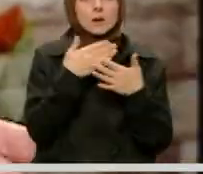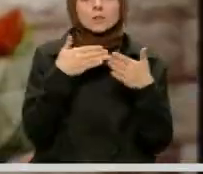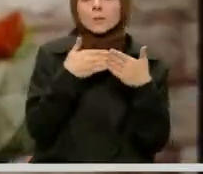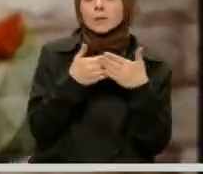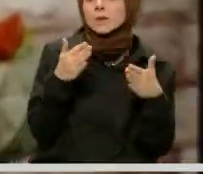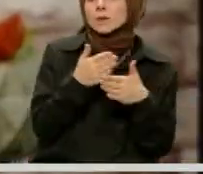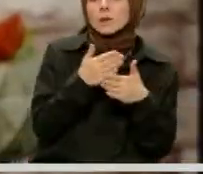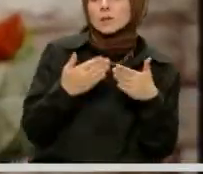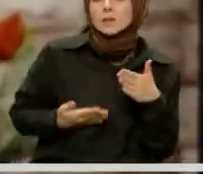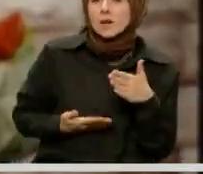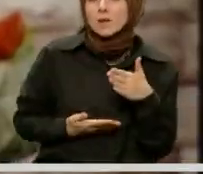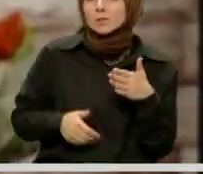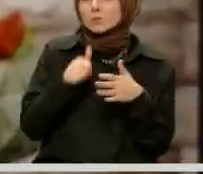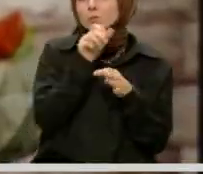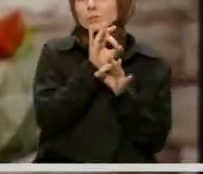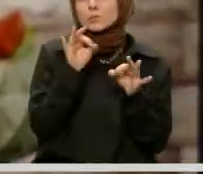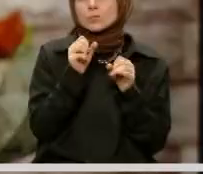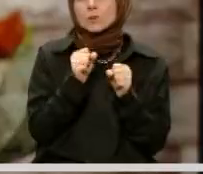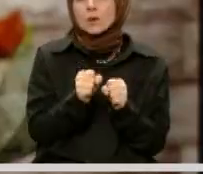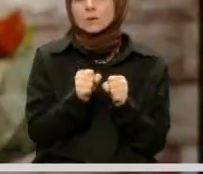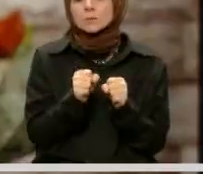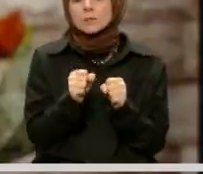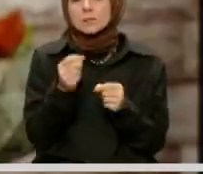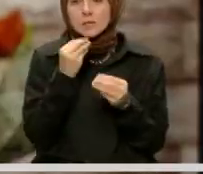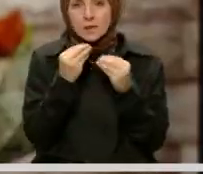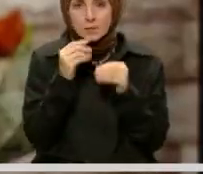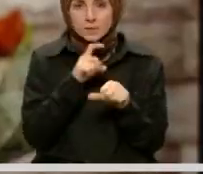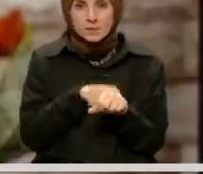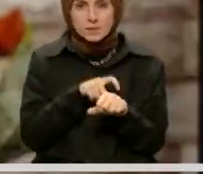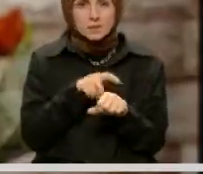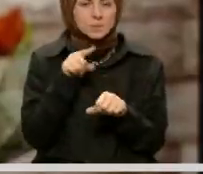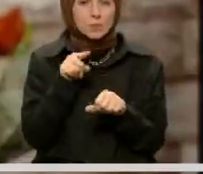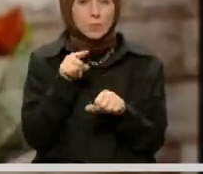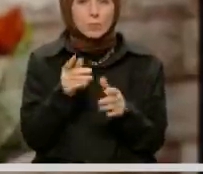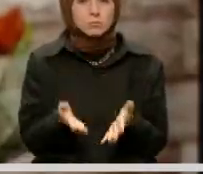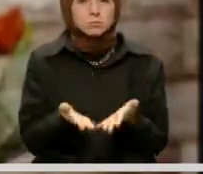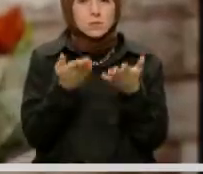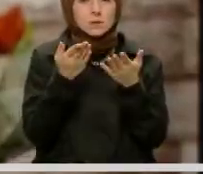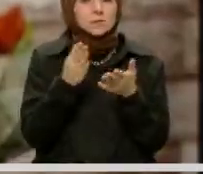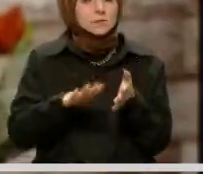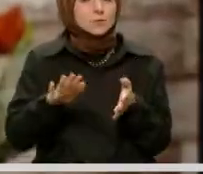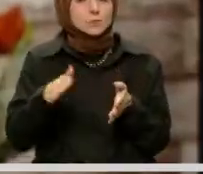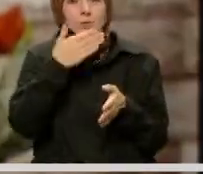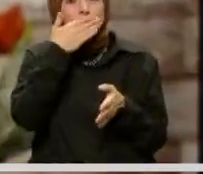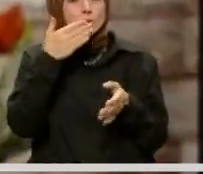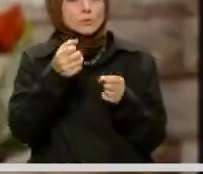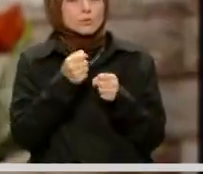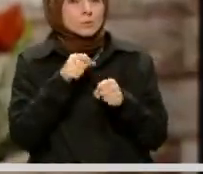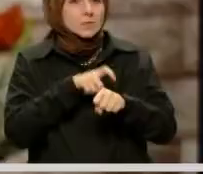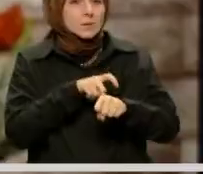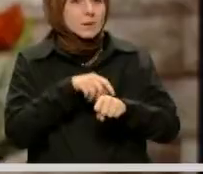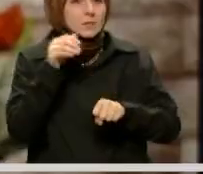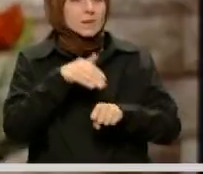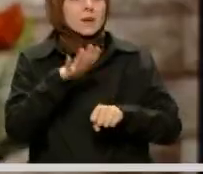aç susuz kaldığımızı bir şekilde yemek saatlerimiz değişti. Kaldırın çocuklarınızı. Hani belki daha oruç tutma çağına gelmemiştir.